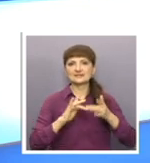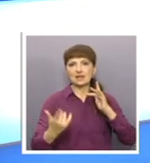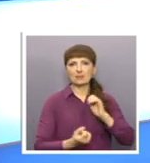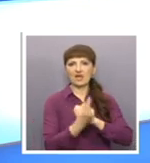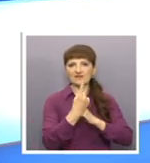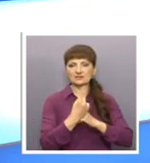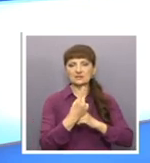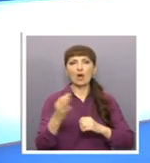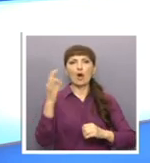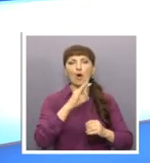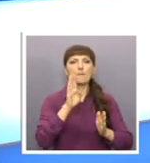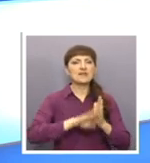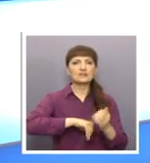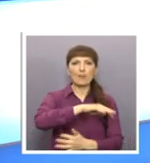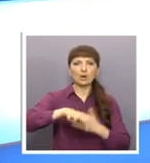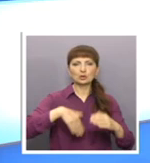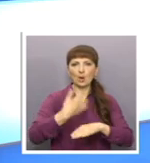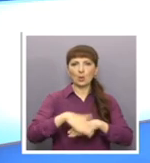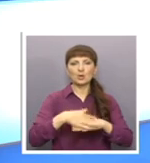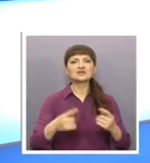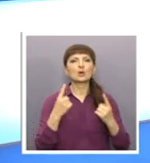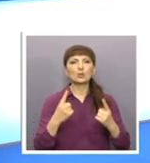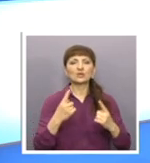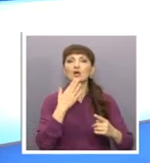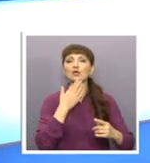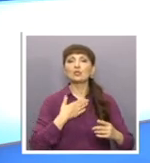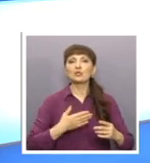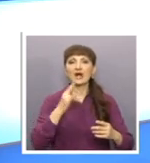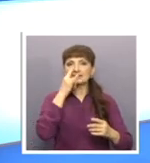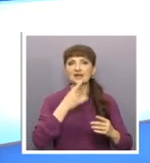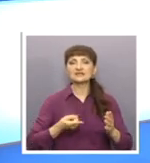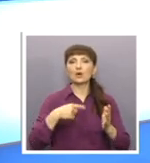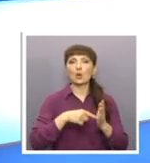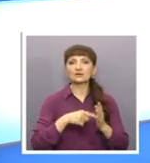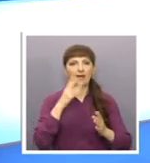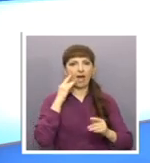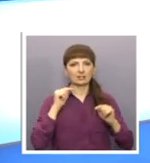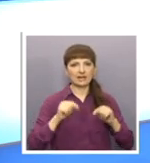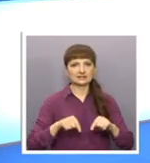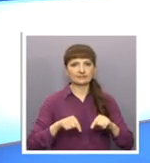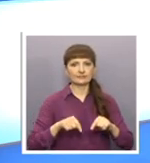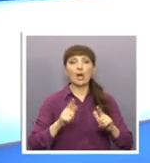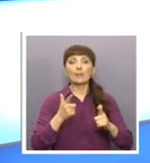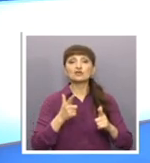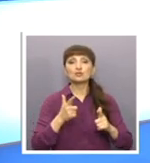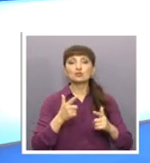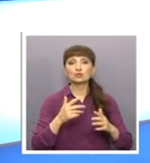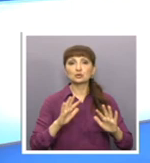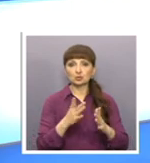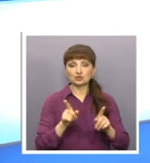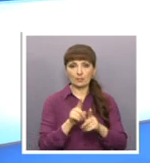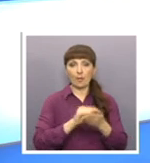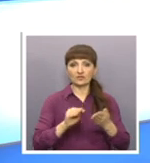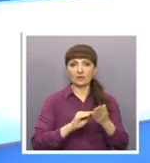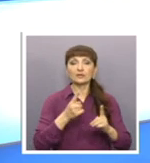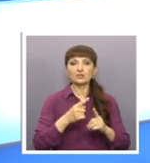очередной пост о беспорядках на улицах крупнейшего и любимого всеми казахстанцами города Алматы. Почему очередной? Да просто потому,